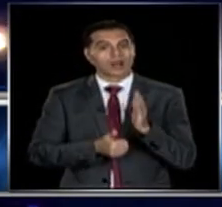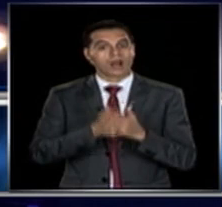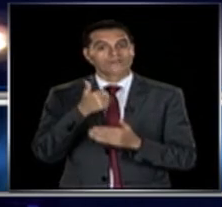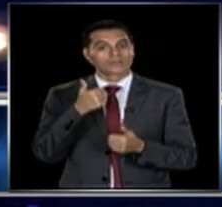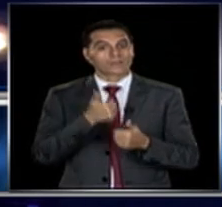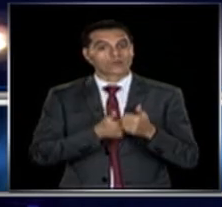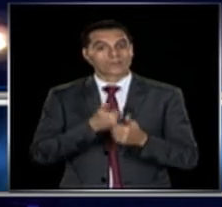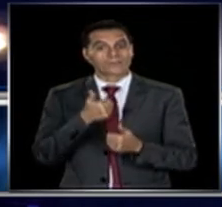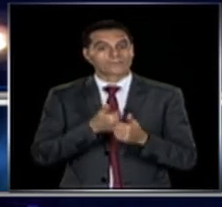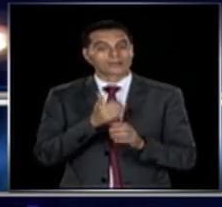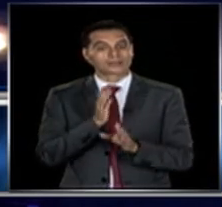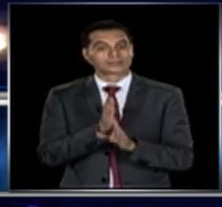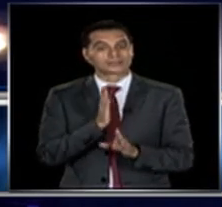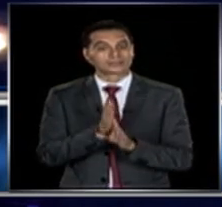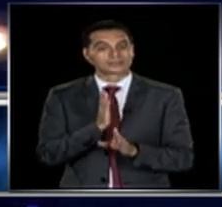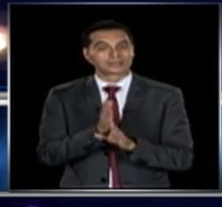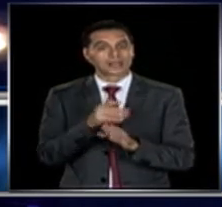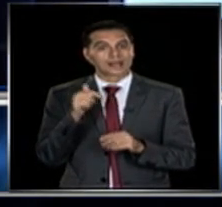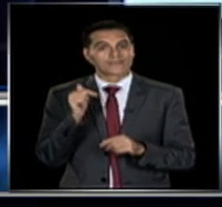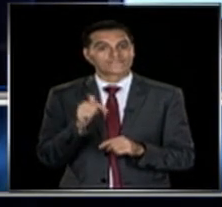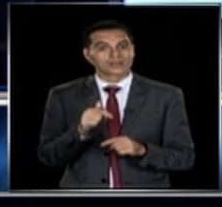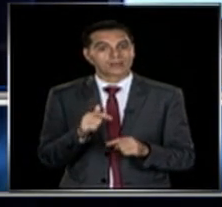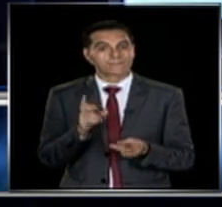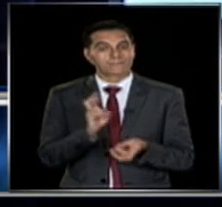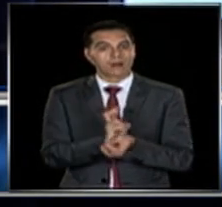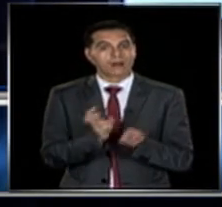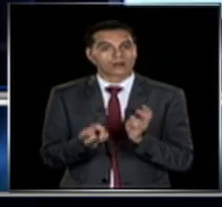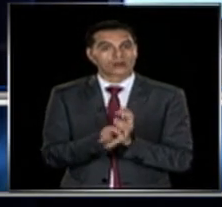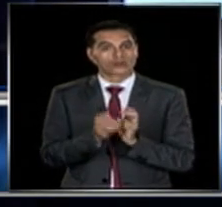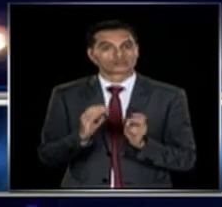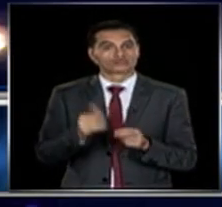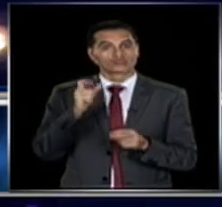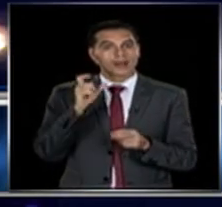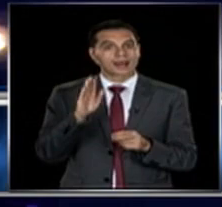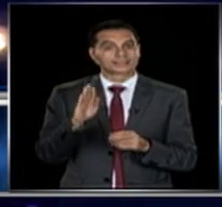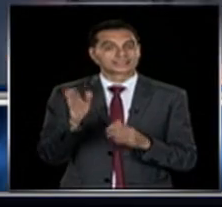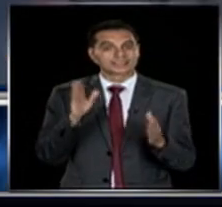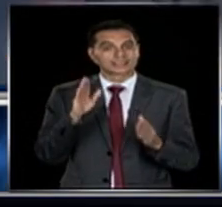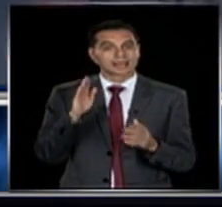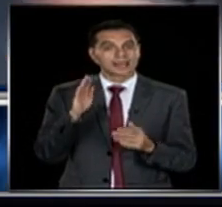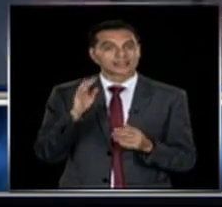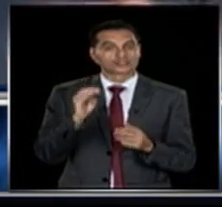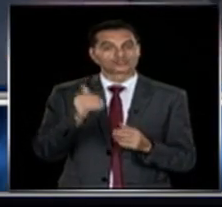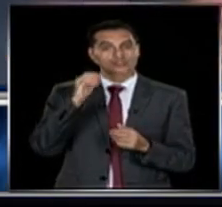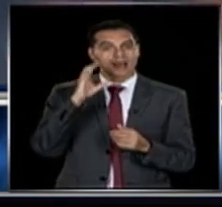في مهرجان جوهانسبرغ عن فيلم المهاجر. نحيي الفنان خالد